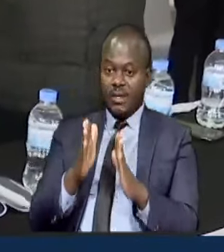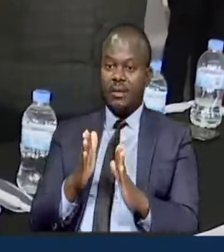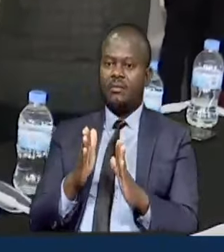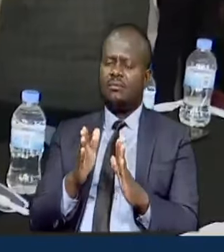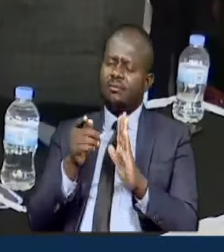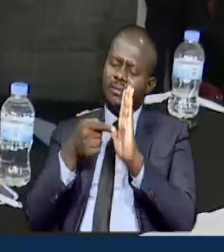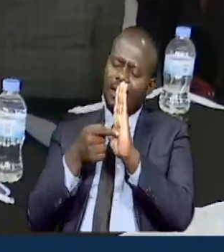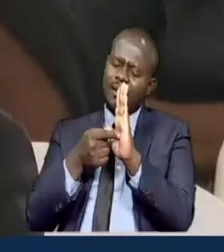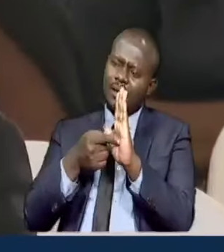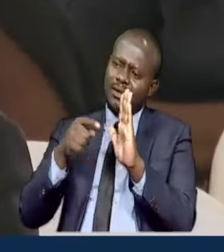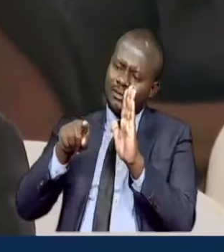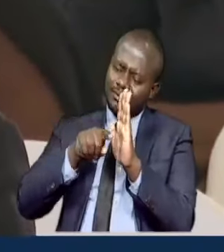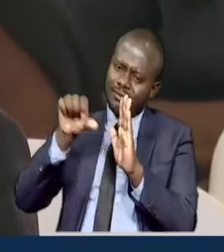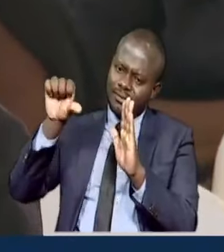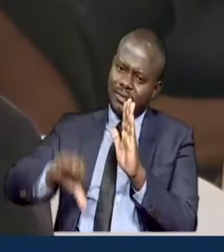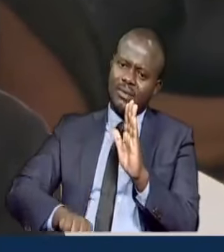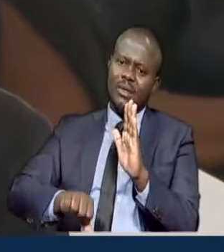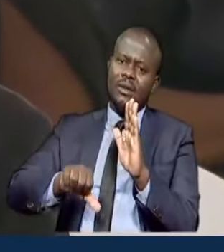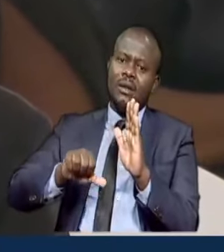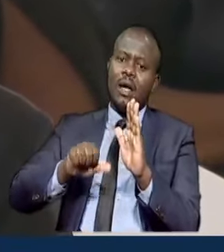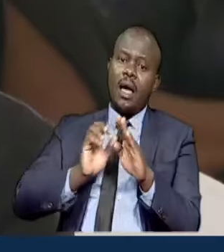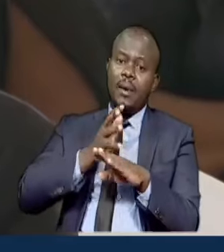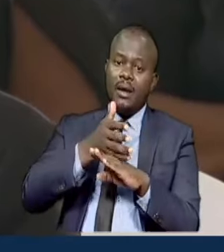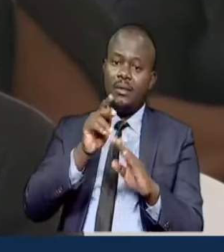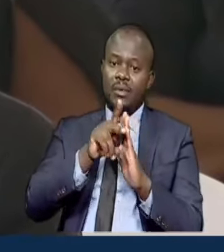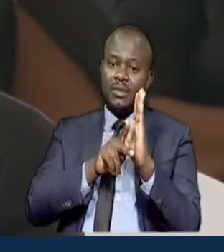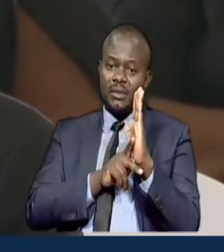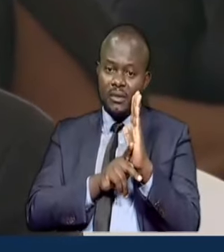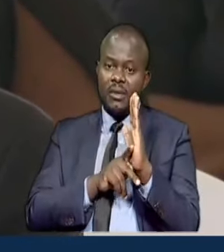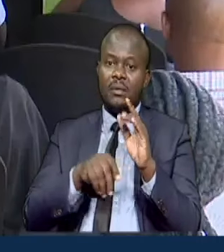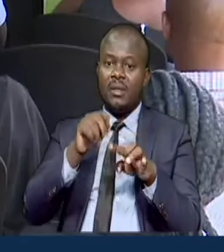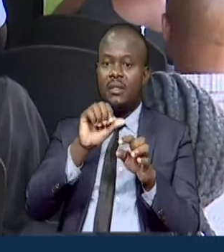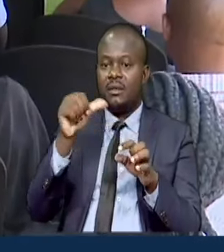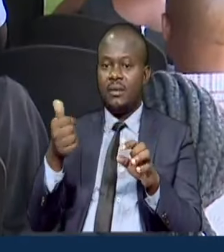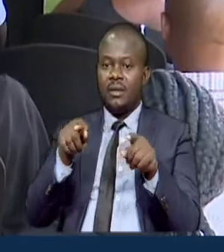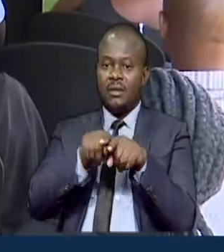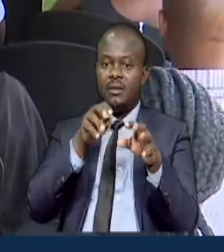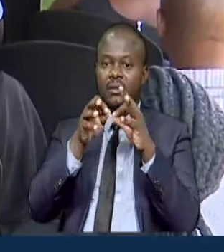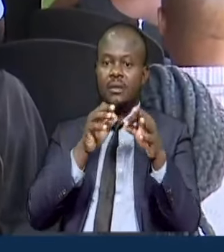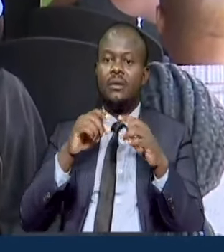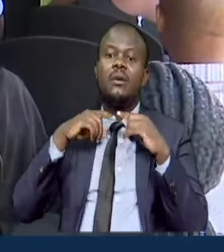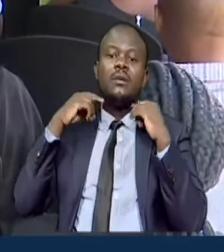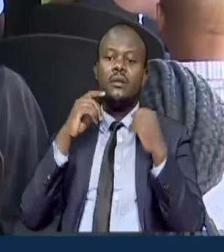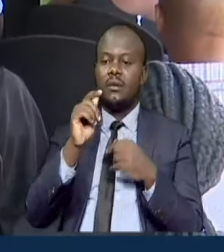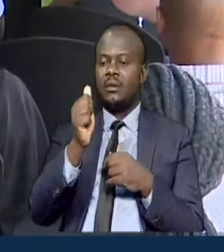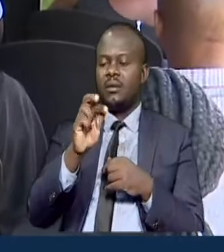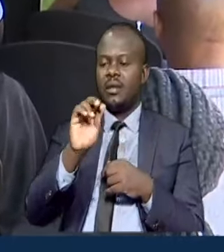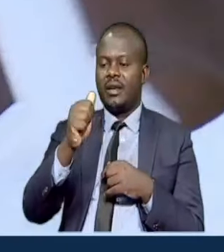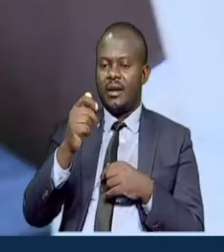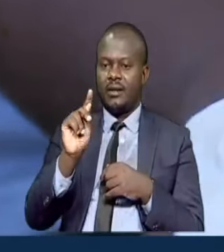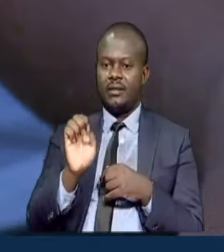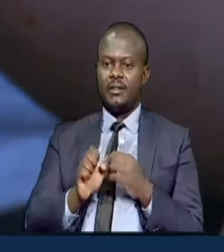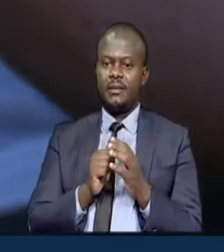banenze abarenze ku mahame y'imyemerere ya Gikristo bakica bagenzi babo nk'uko bigarukaho na Pasiteri Karake Vince.